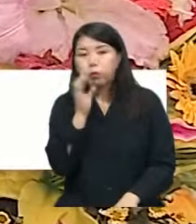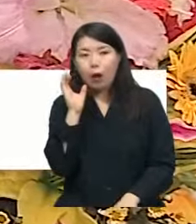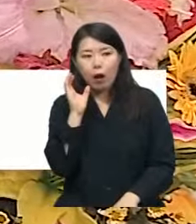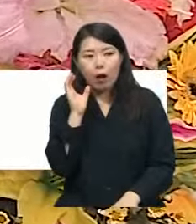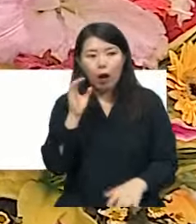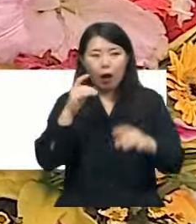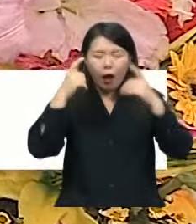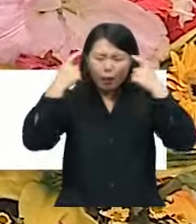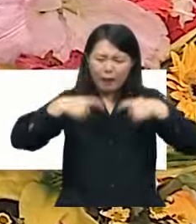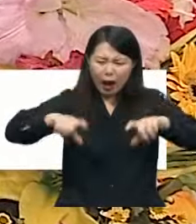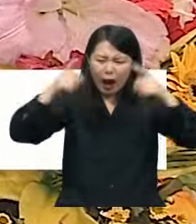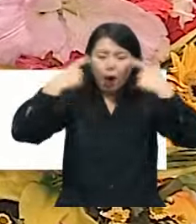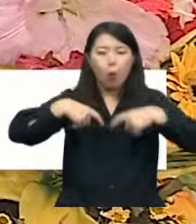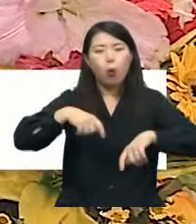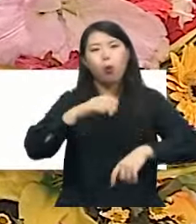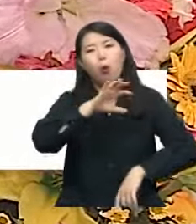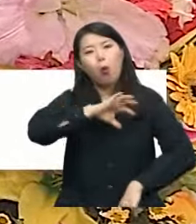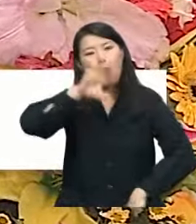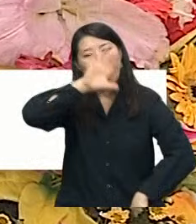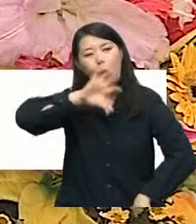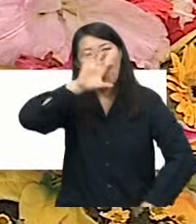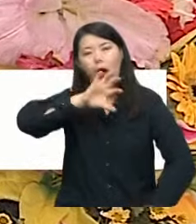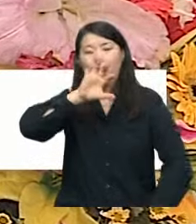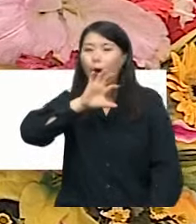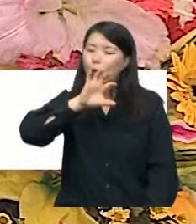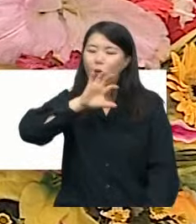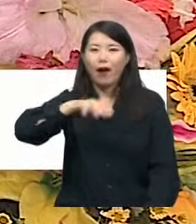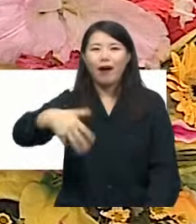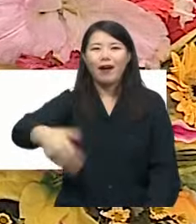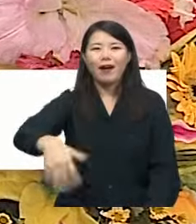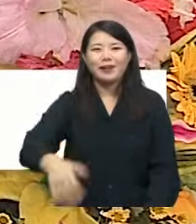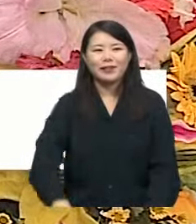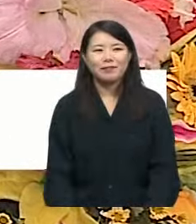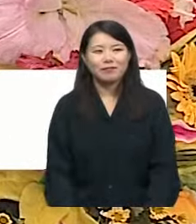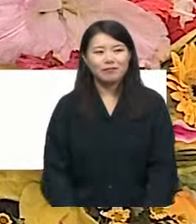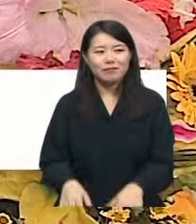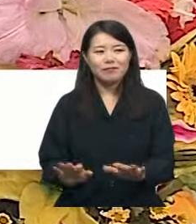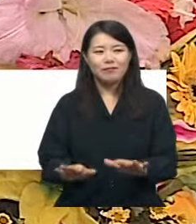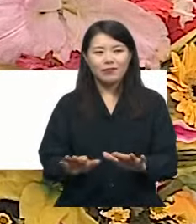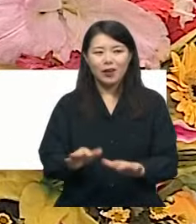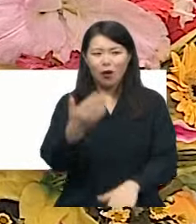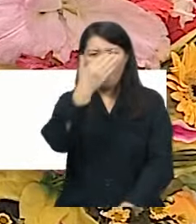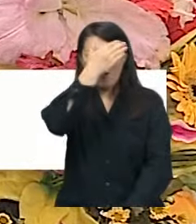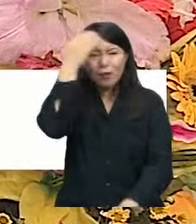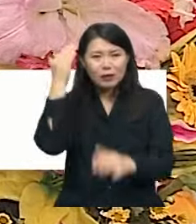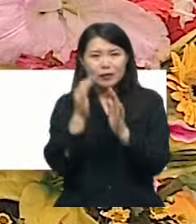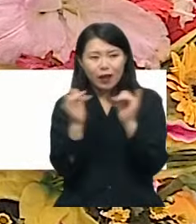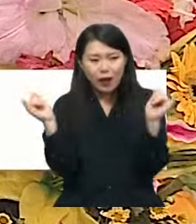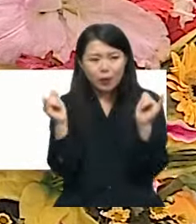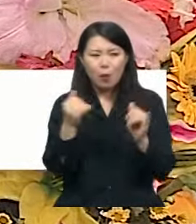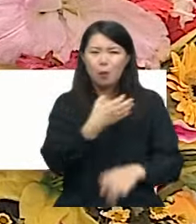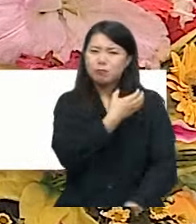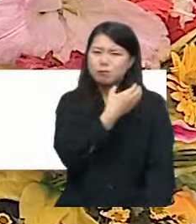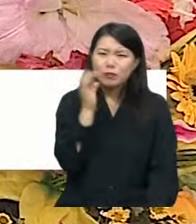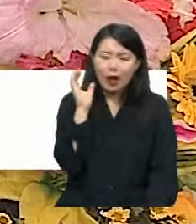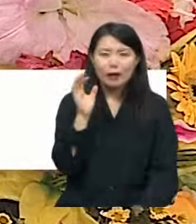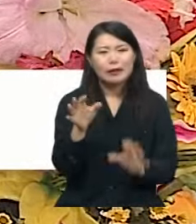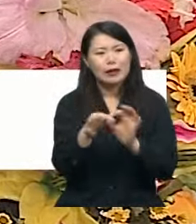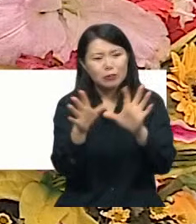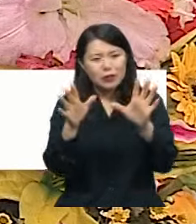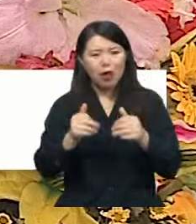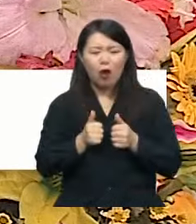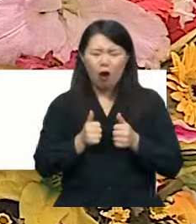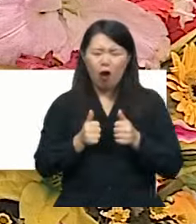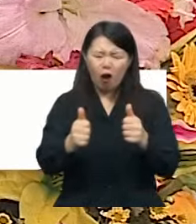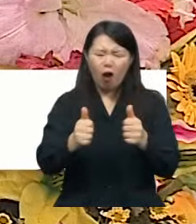뭐 밤샘 하면서 열심히 하시더라고. 뭐든지 뭐 젊은 사람이든 연세 드신 분들이든 열심히